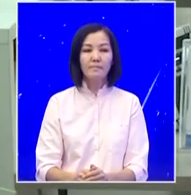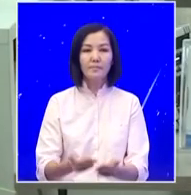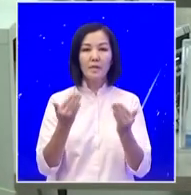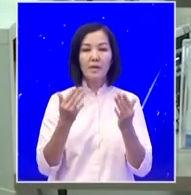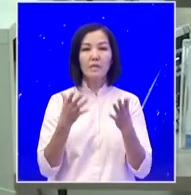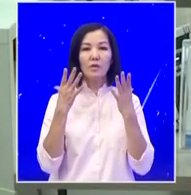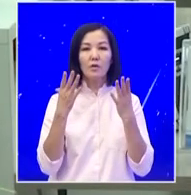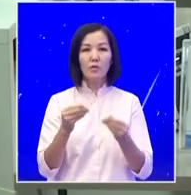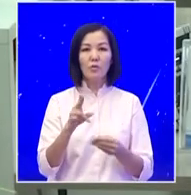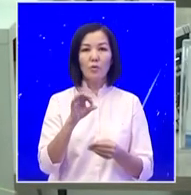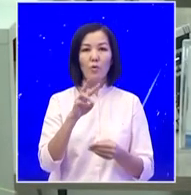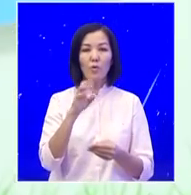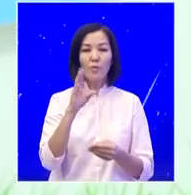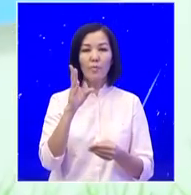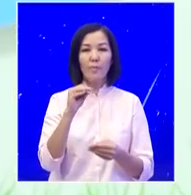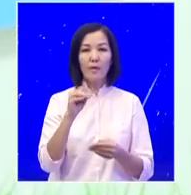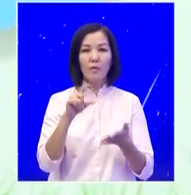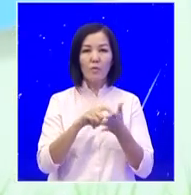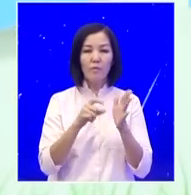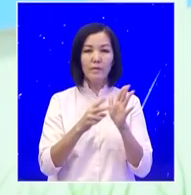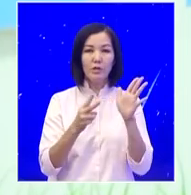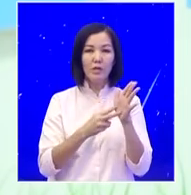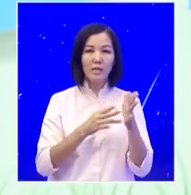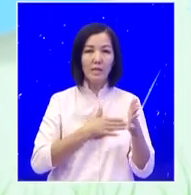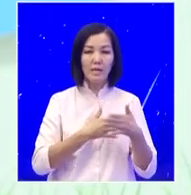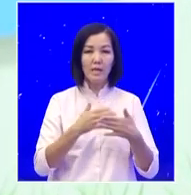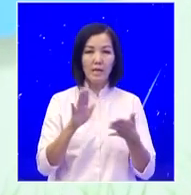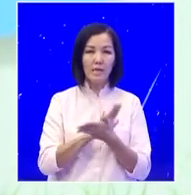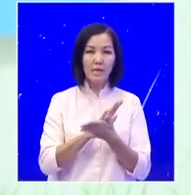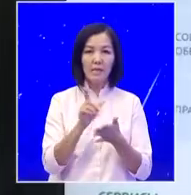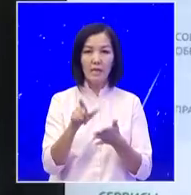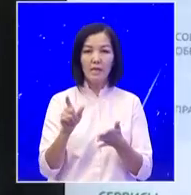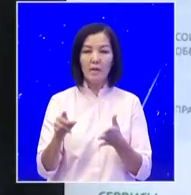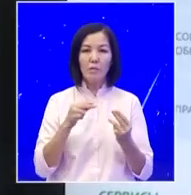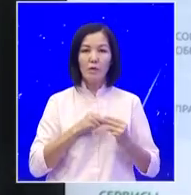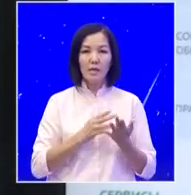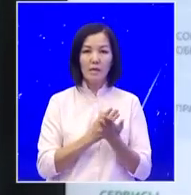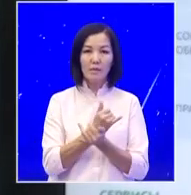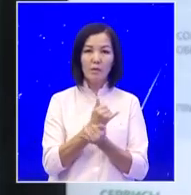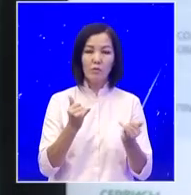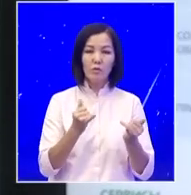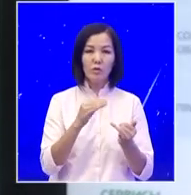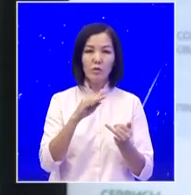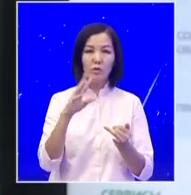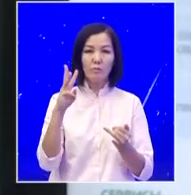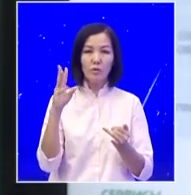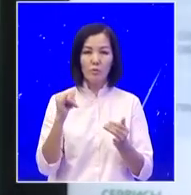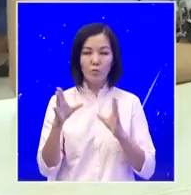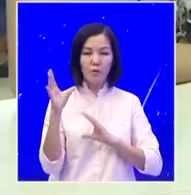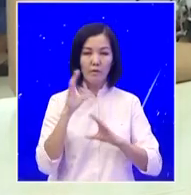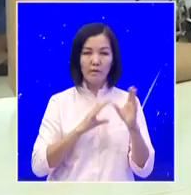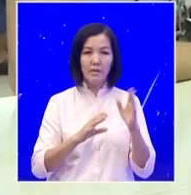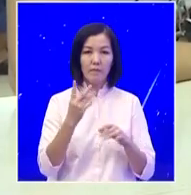Қазіргі таңда Опен Талдықорған фронт офисінде жеті ерікті жұмыс істейді. Бірі Азат Рамазанов. Елешін Сүгіров атындағы Жетісу мемлекеттік